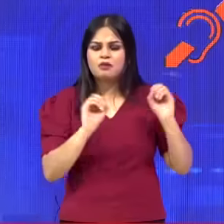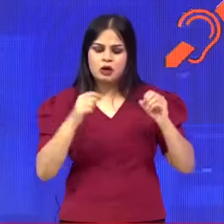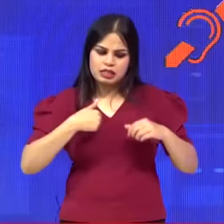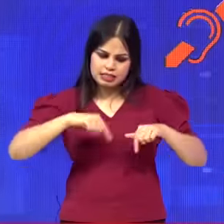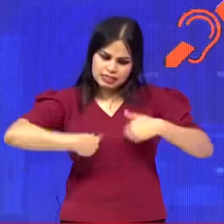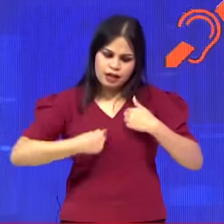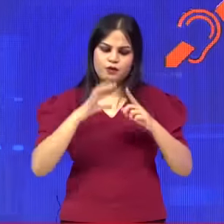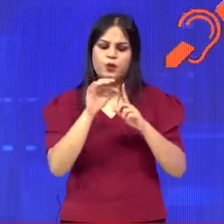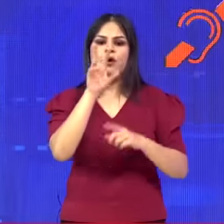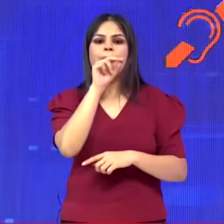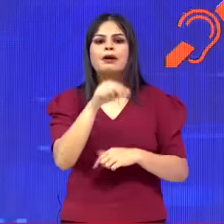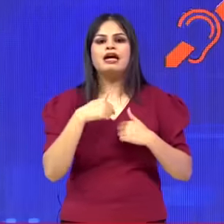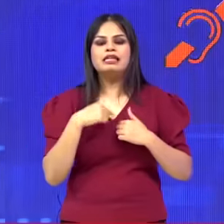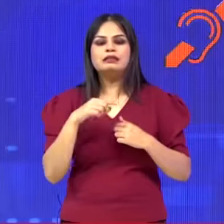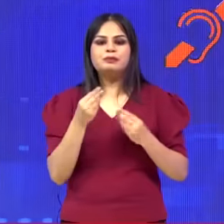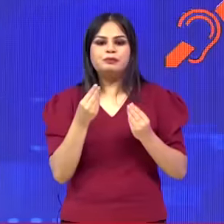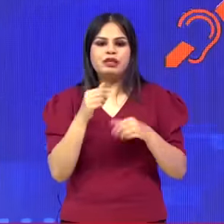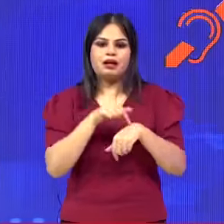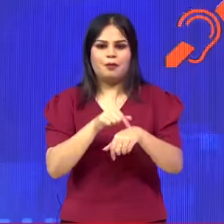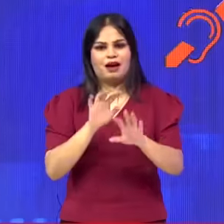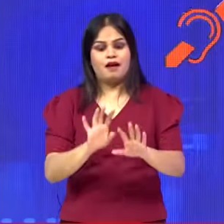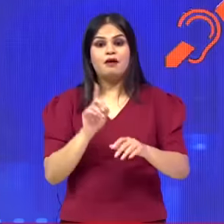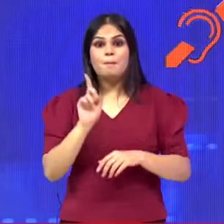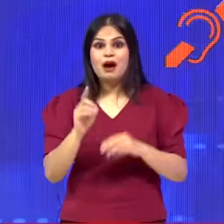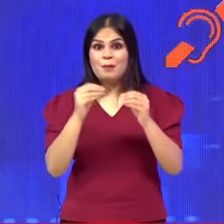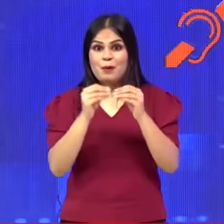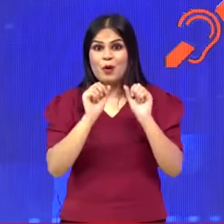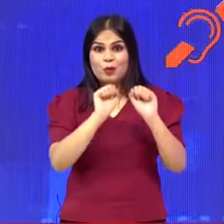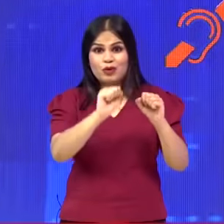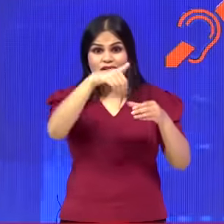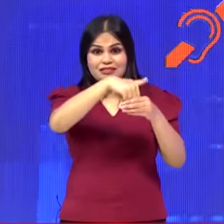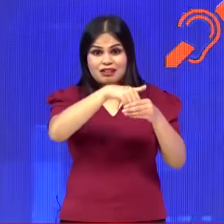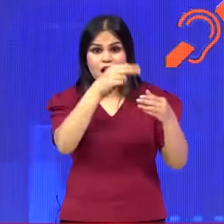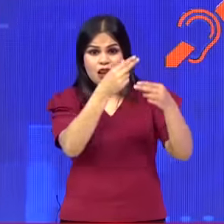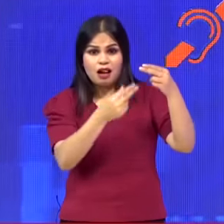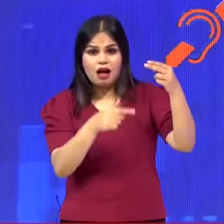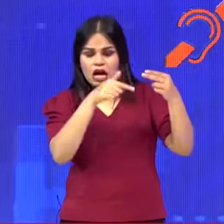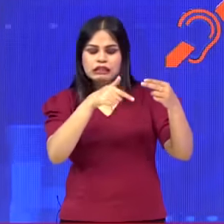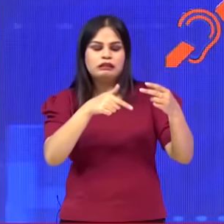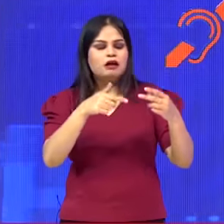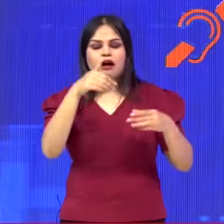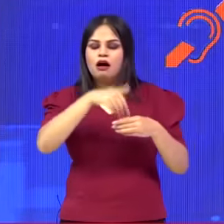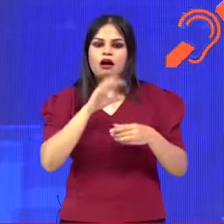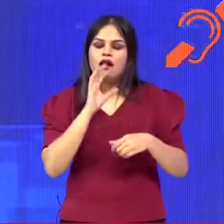जो कॉन्टेंट जो वहाँ का है, बिग बॉस के घर का कॉन्टेंट है, कभी कभी